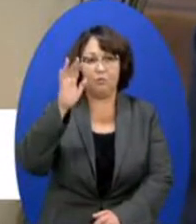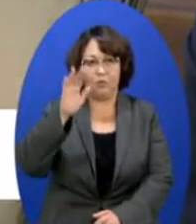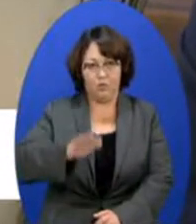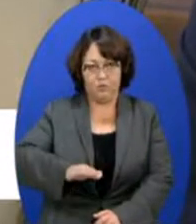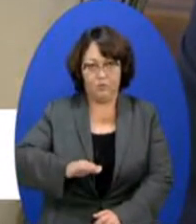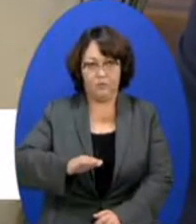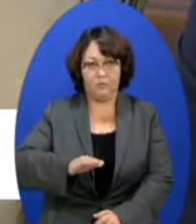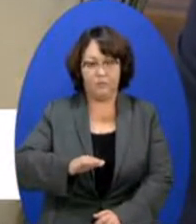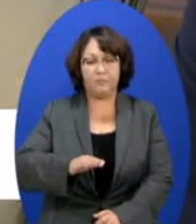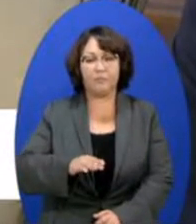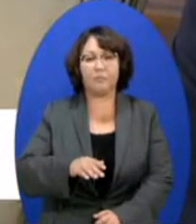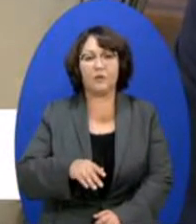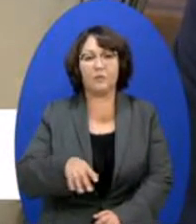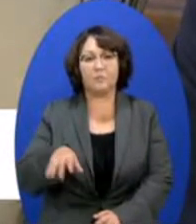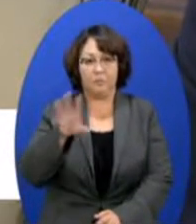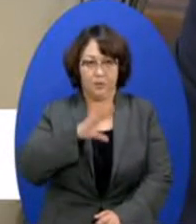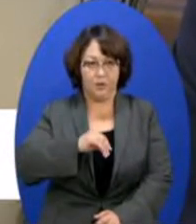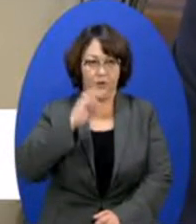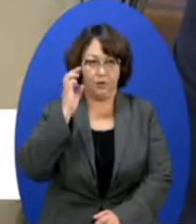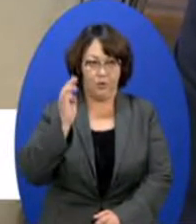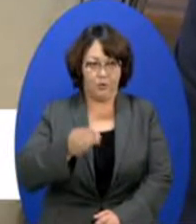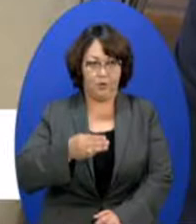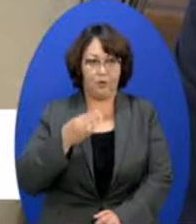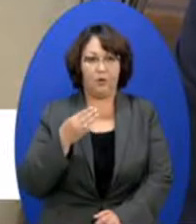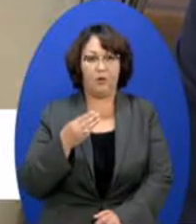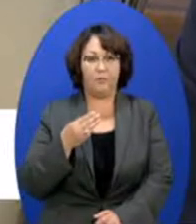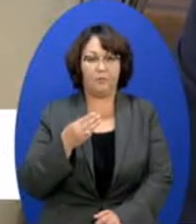За хэрвээ бид нар тодорхой